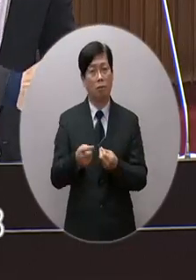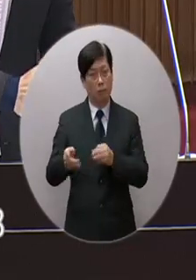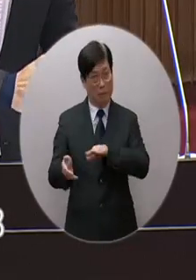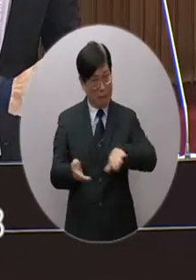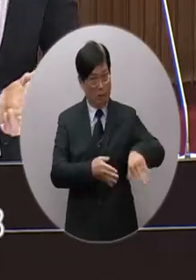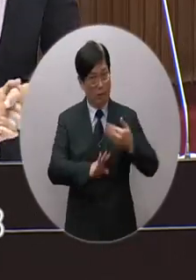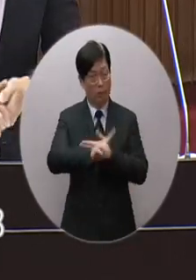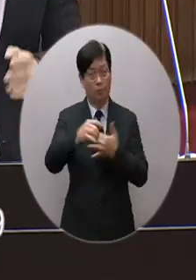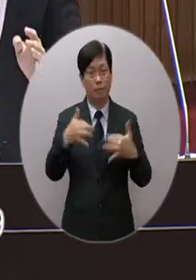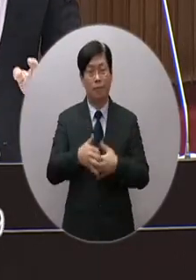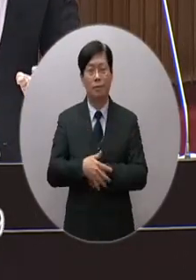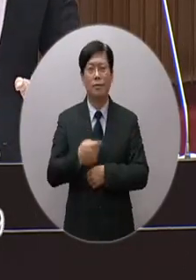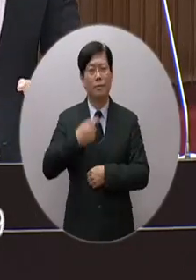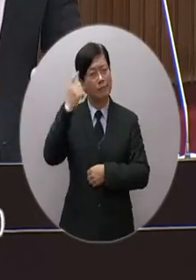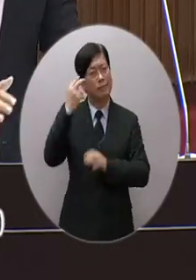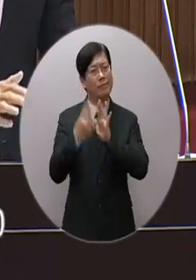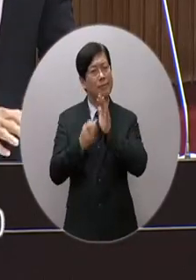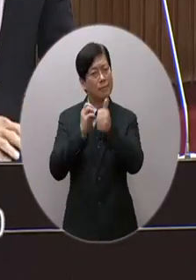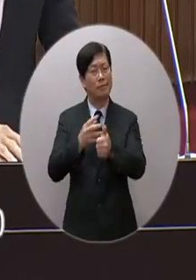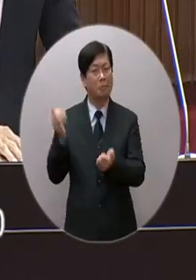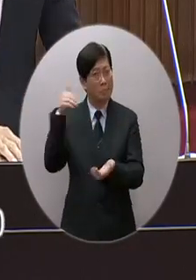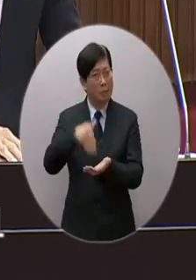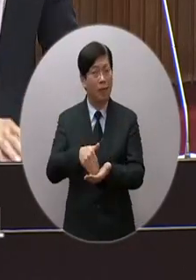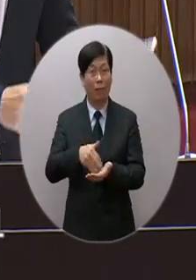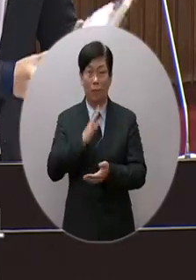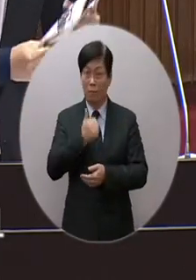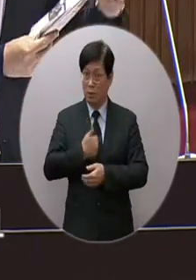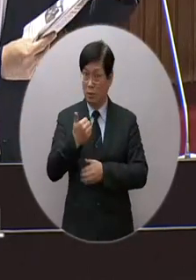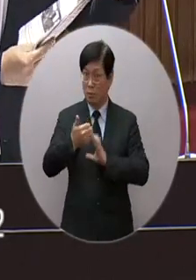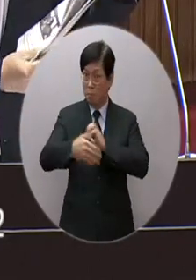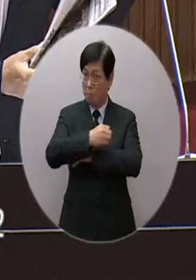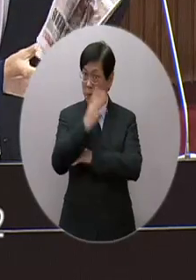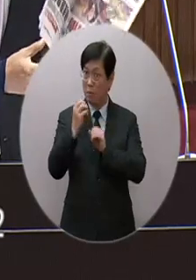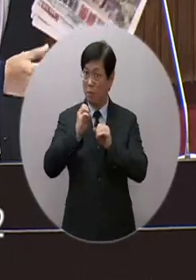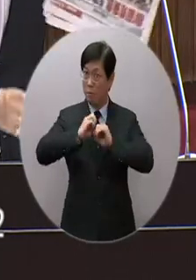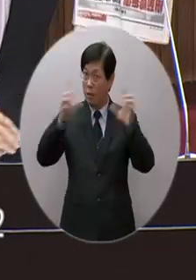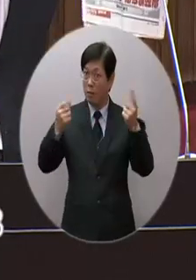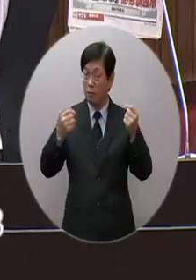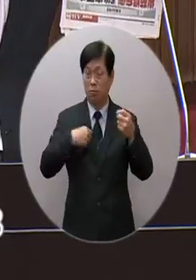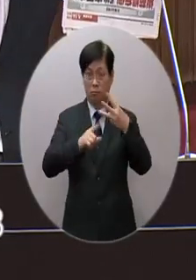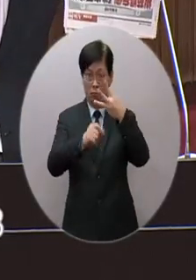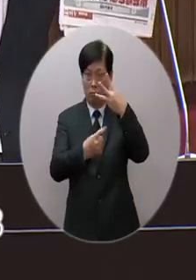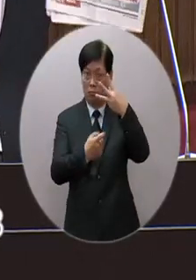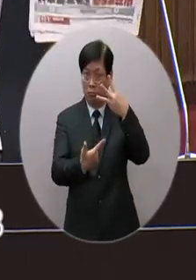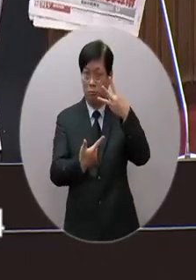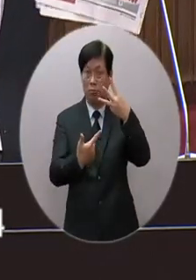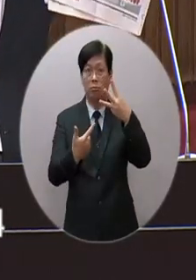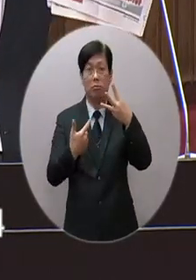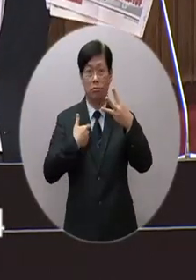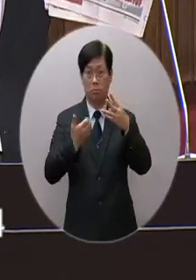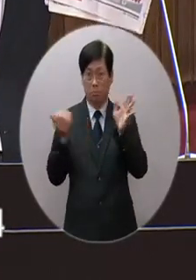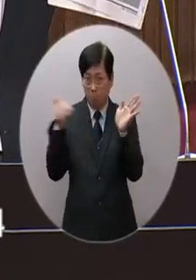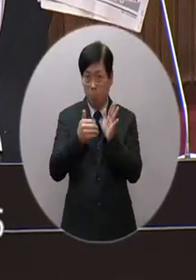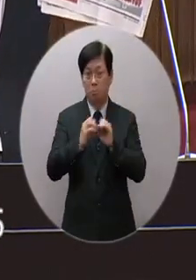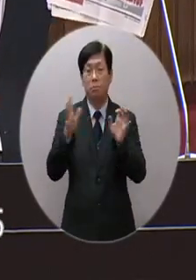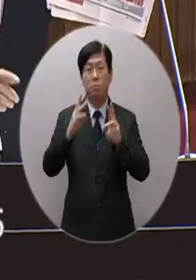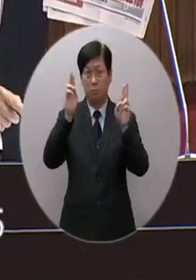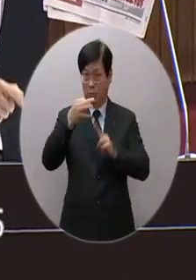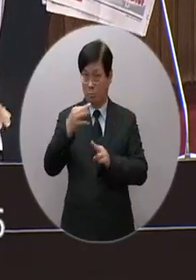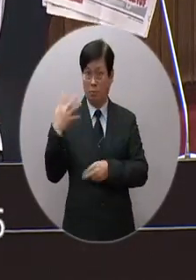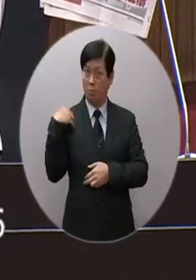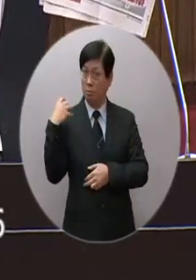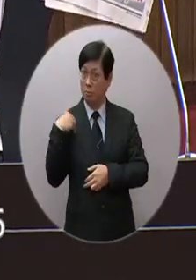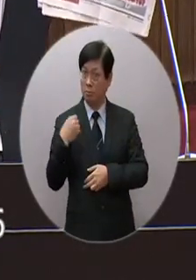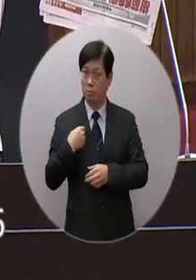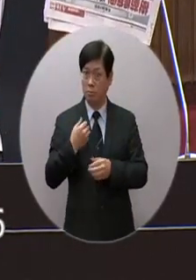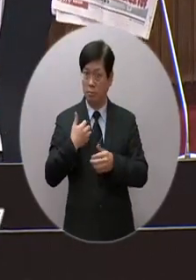外一个层次的问题。那我是在讲说，到底是不是诚如媒体所报道的这样，3月16日即将揭晓，电价是不是